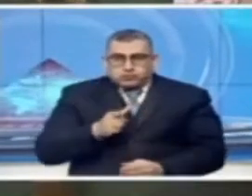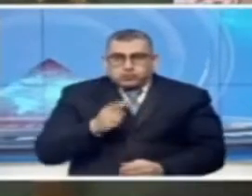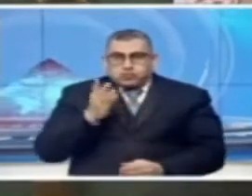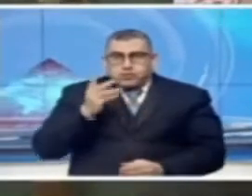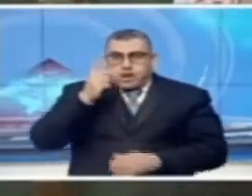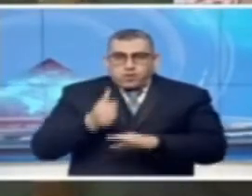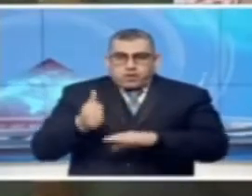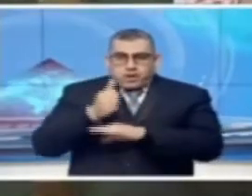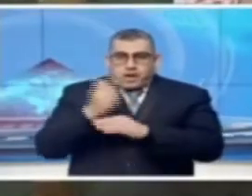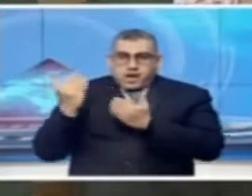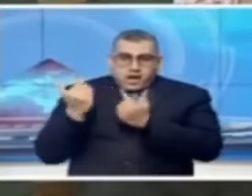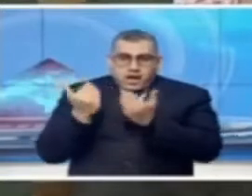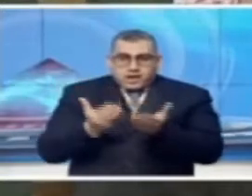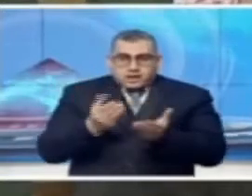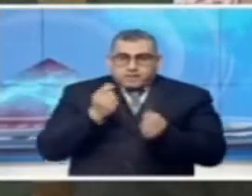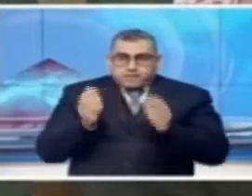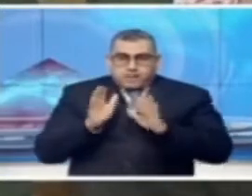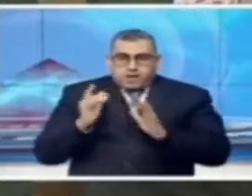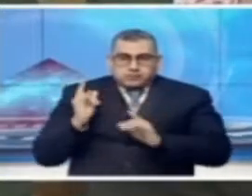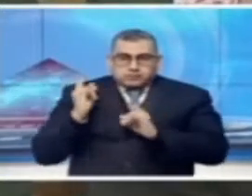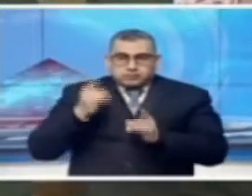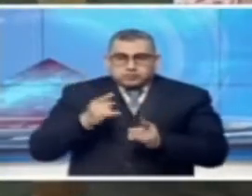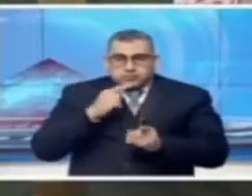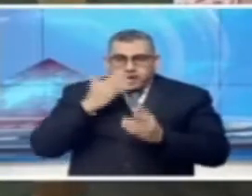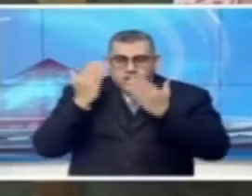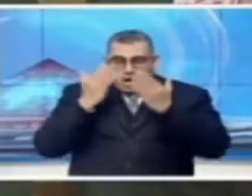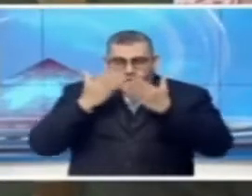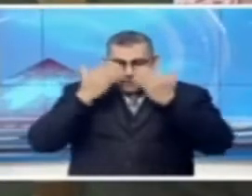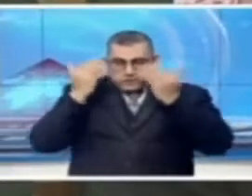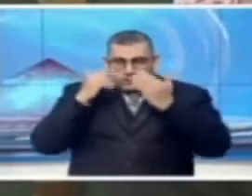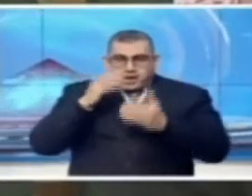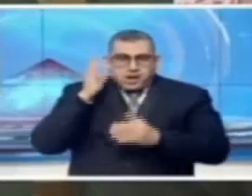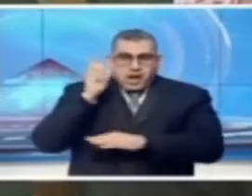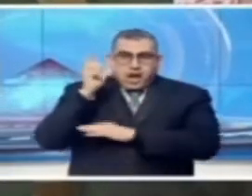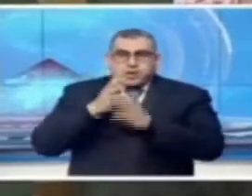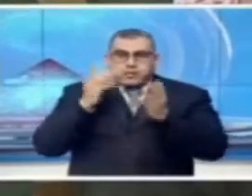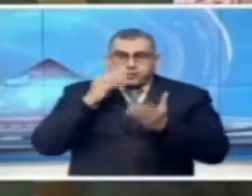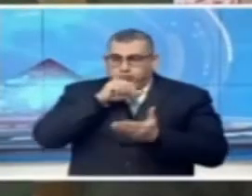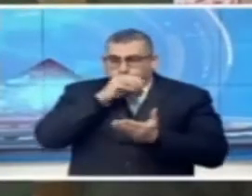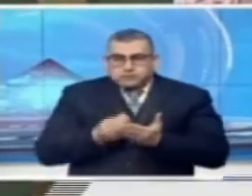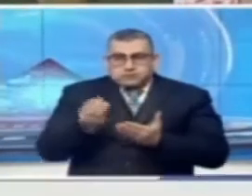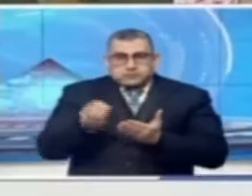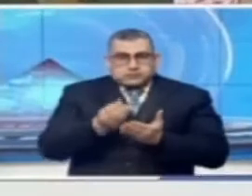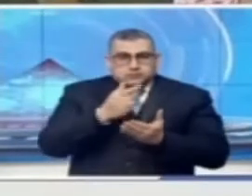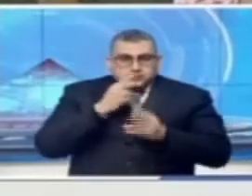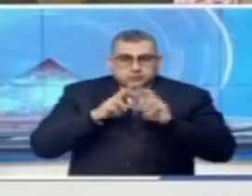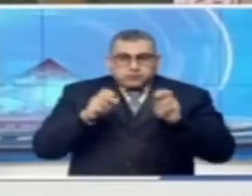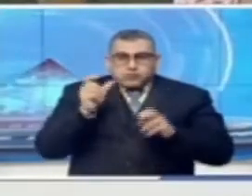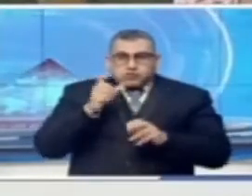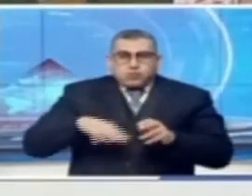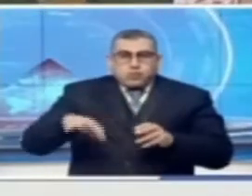الهدية توزع مجانا على الحفظة وعلى المساجد الكبرى ليتدبر فيها